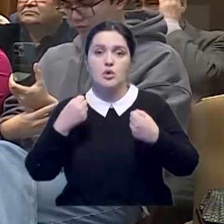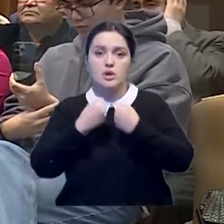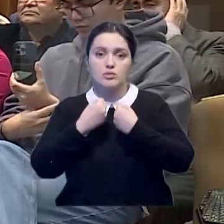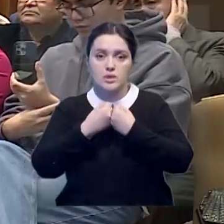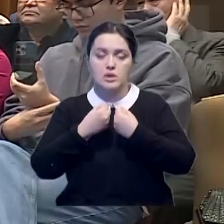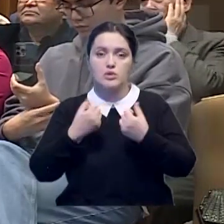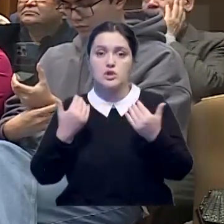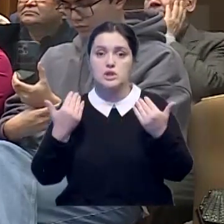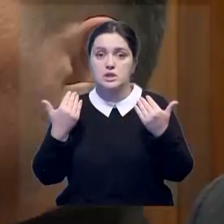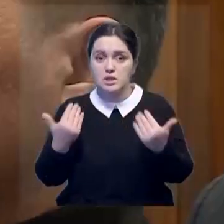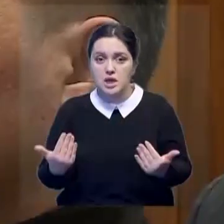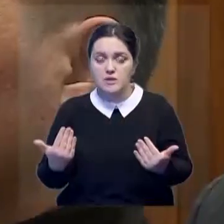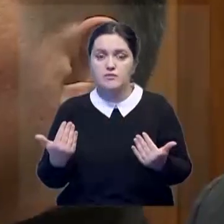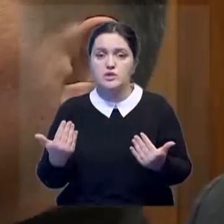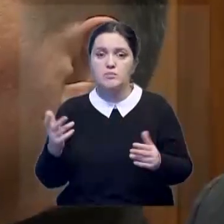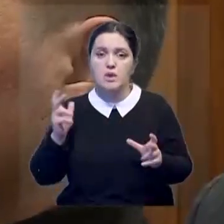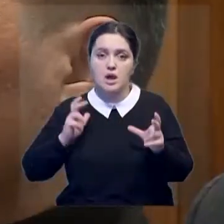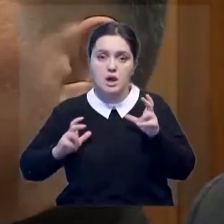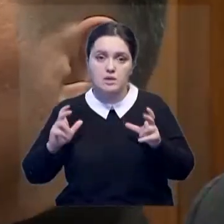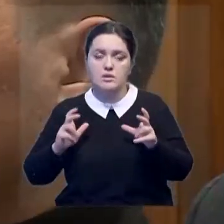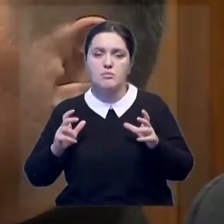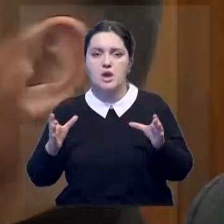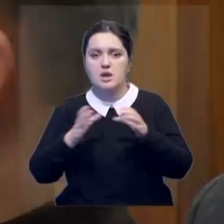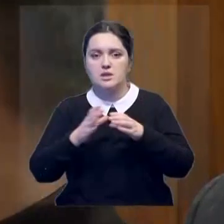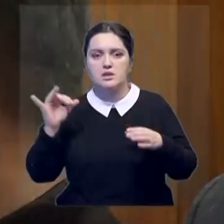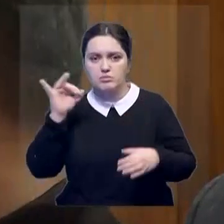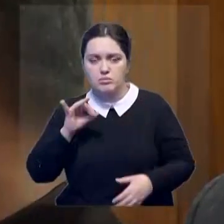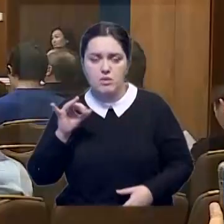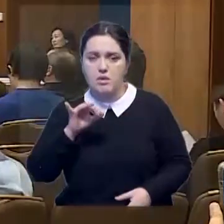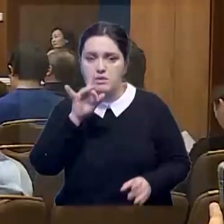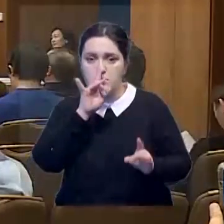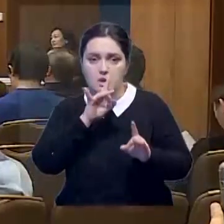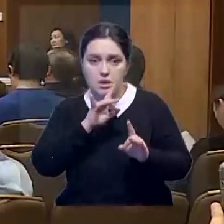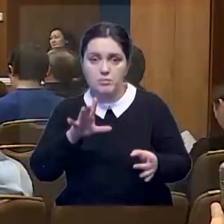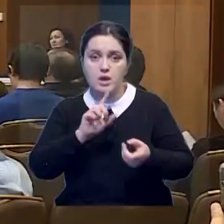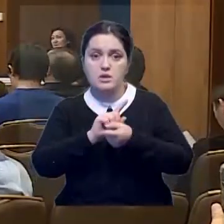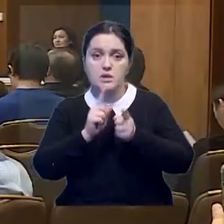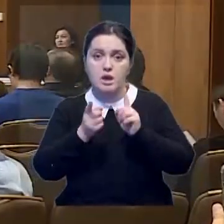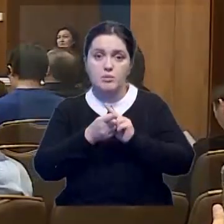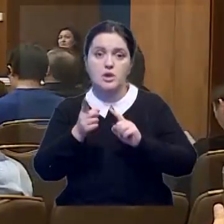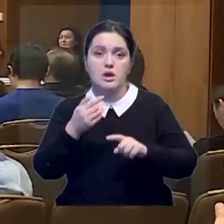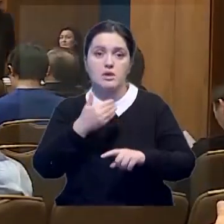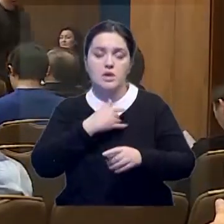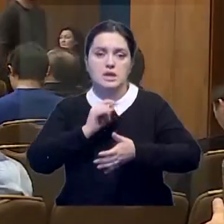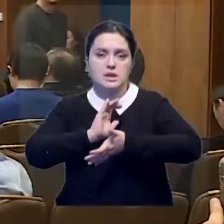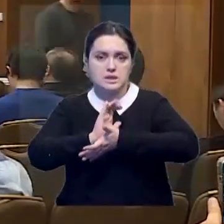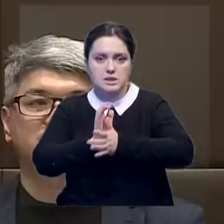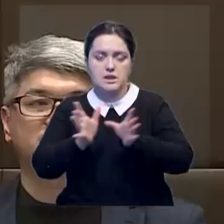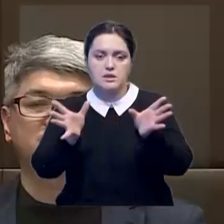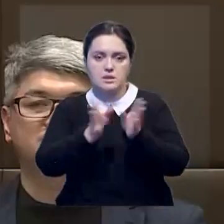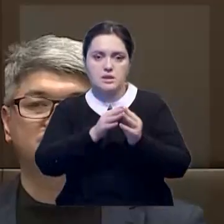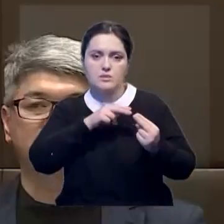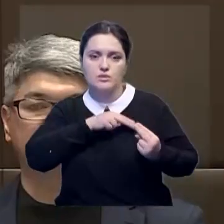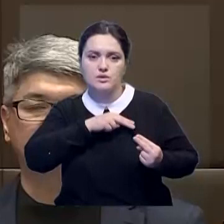заявляют, что конкурировать с уже действующими академиями и ассоциациями историков не собираются. Напротив, они настроены